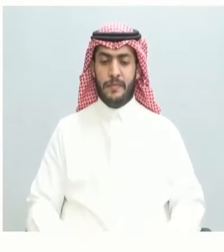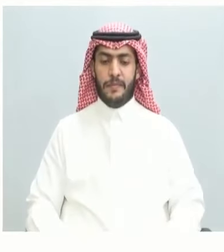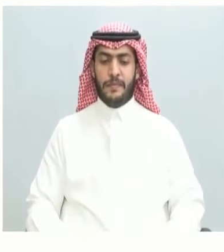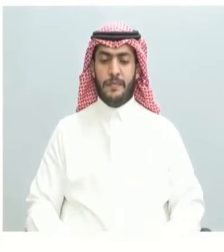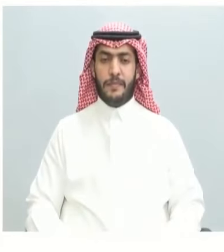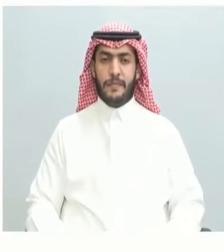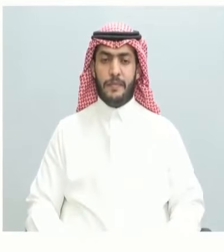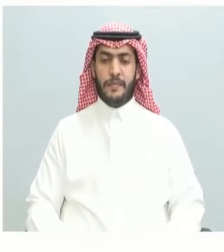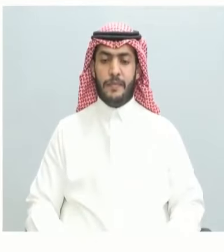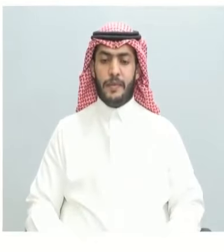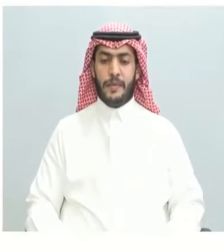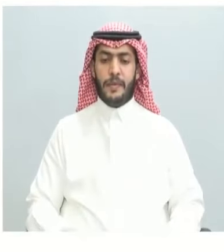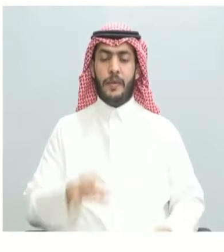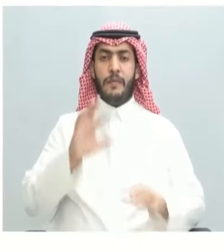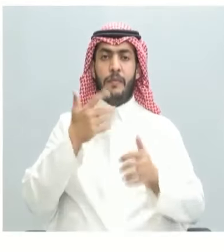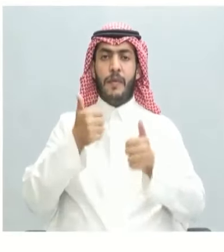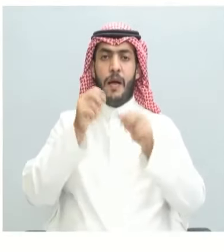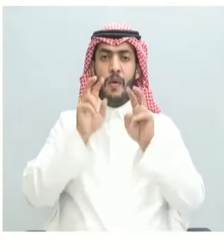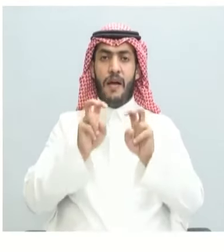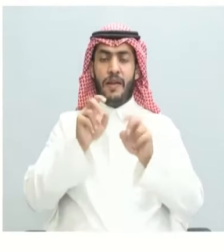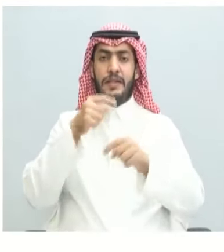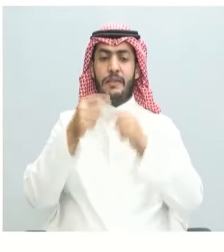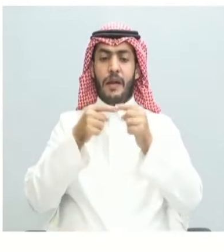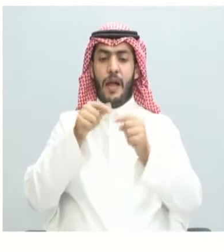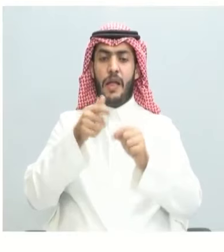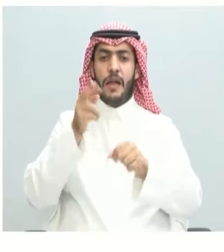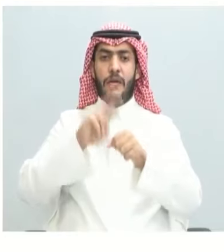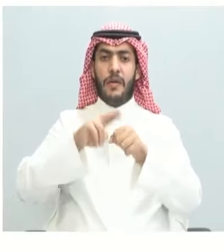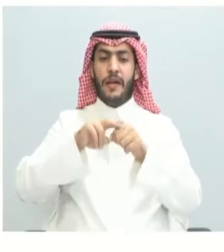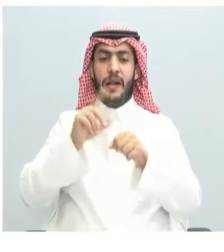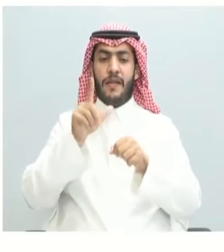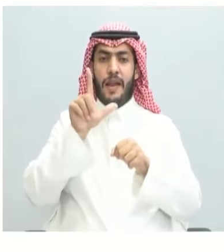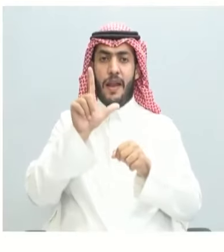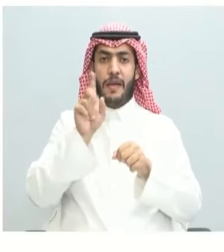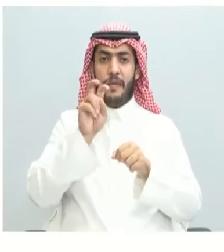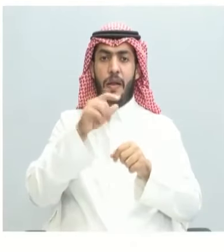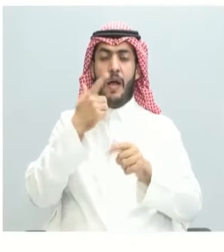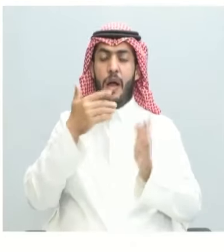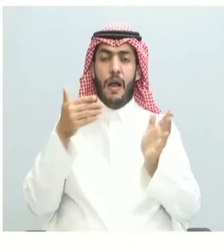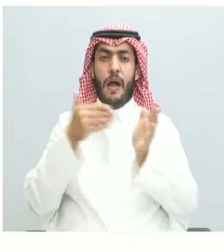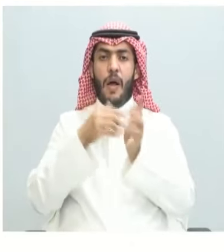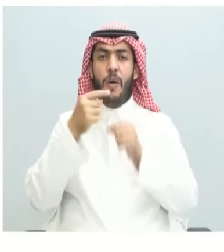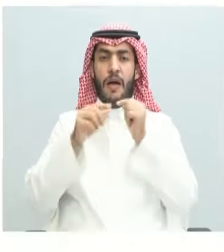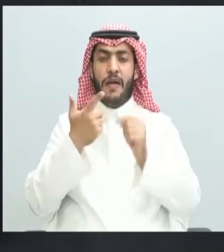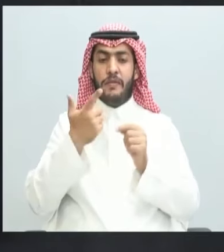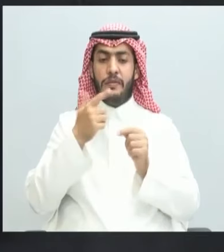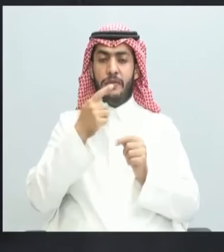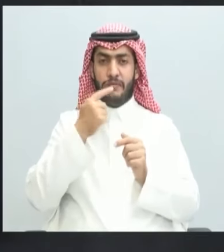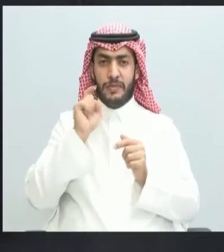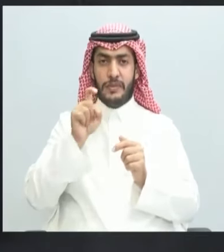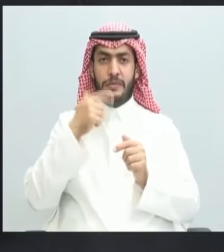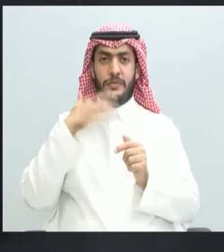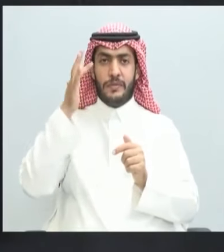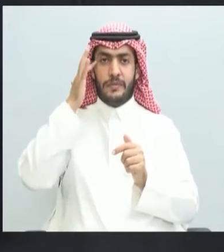الاخيره طيب متى او كيف اوقف الاستمرار في هذه اللبنه لانها ستستمر الى ما لا نهايه اريد الزر او اريد